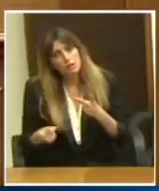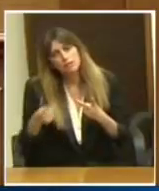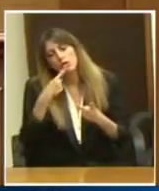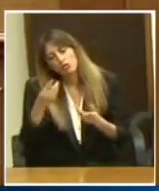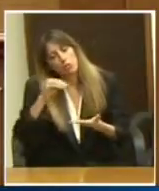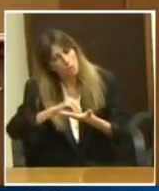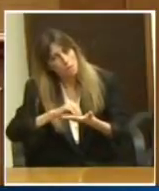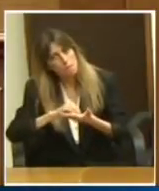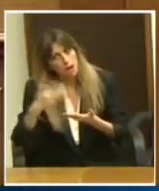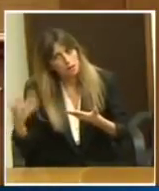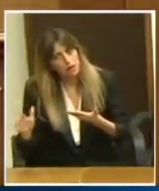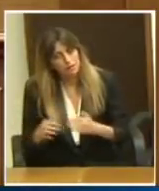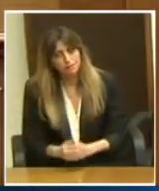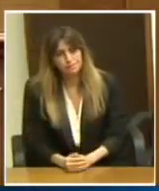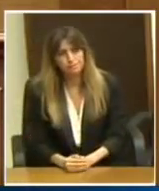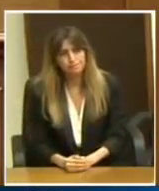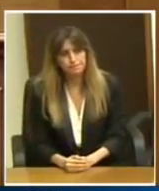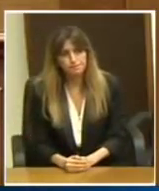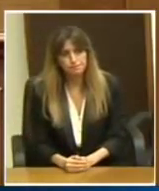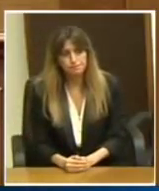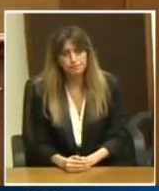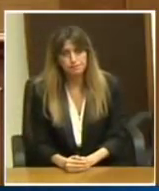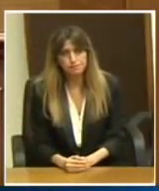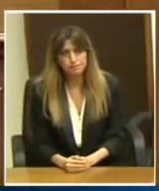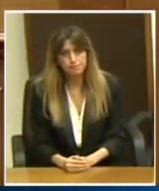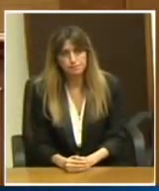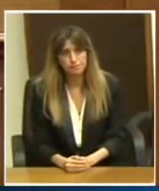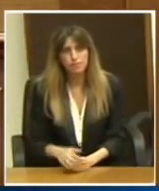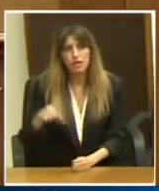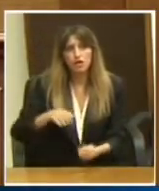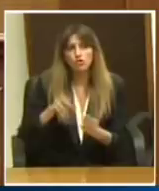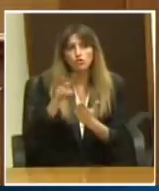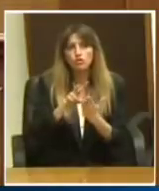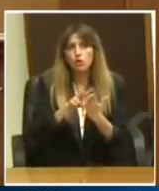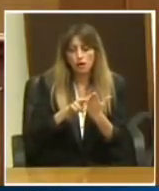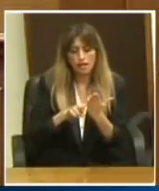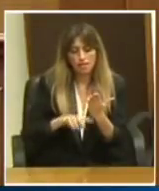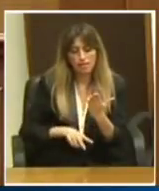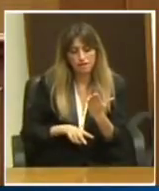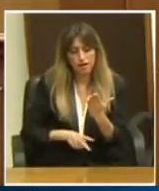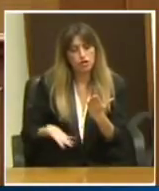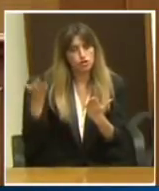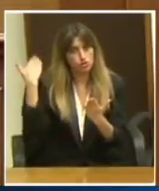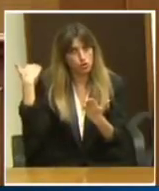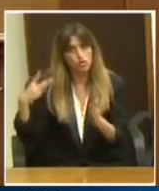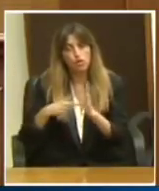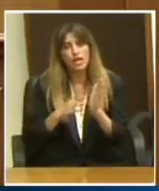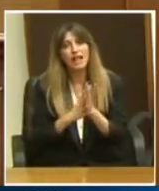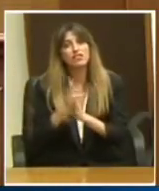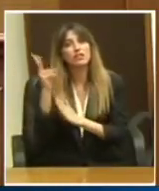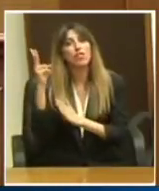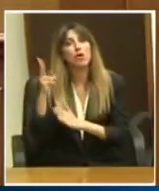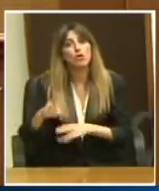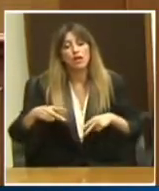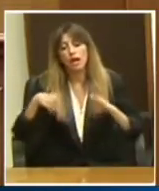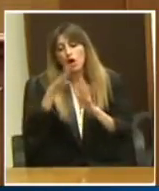Και διαβάζω εγώ τώρα τις προγραμματικές δηλώσεις της κυβέρνησης της πρώτης του κ. Σαμαρά του 2012. Από τον Υπουργό